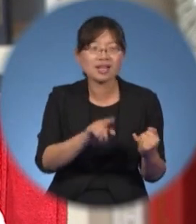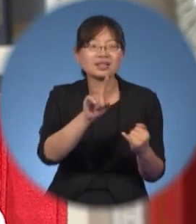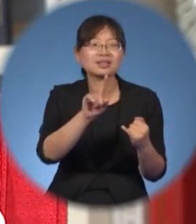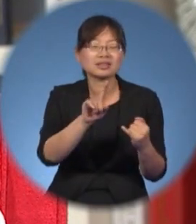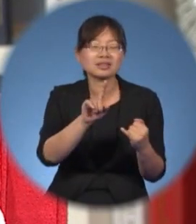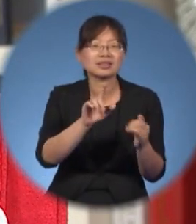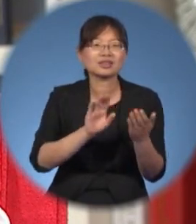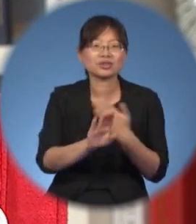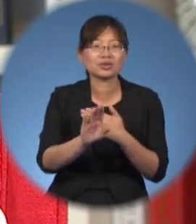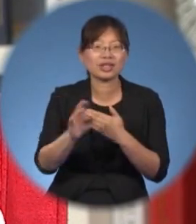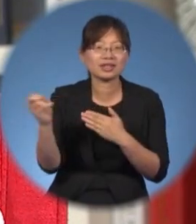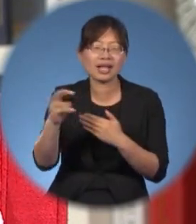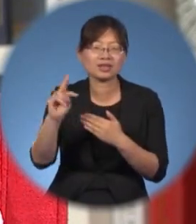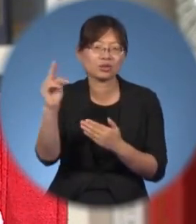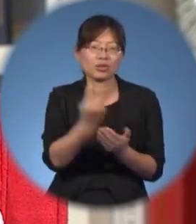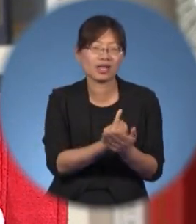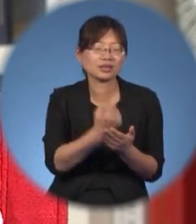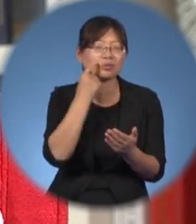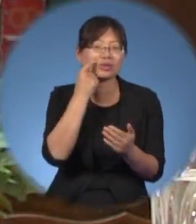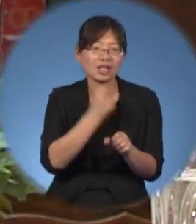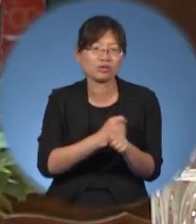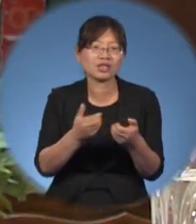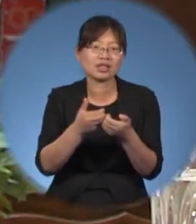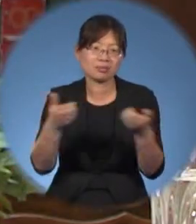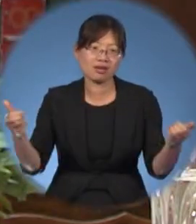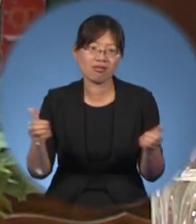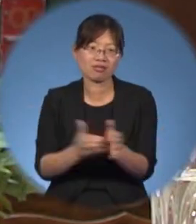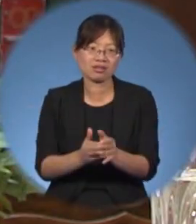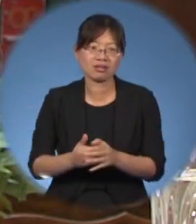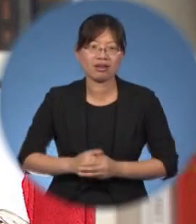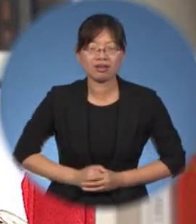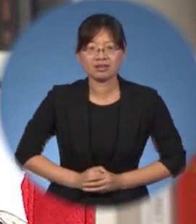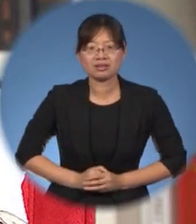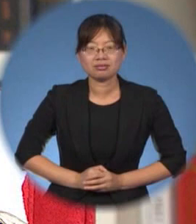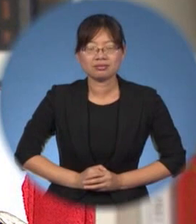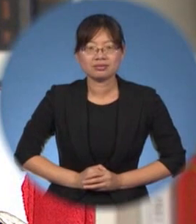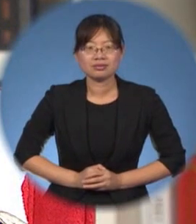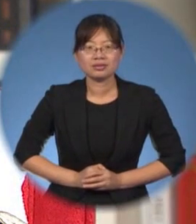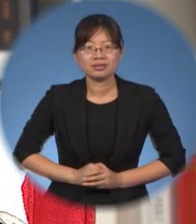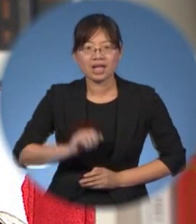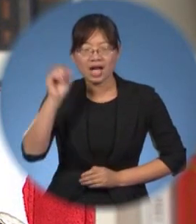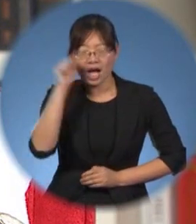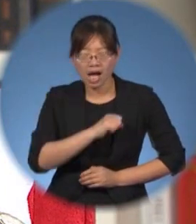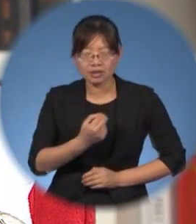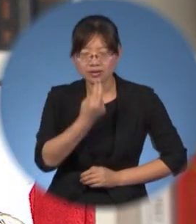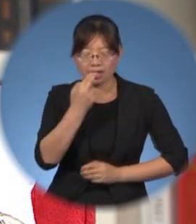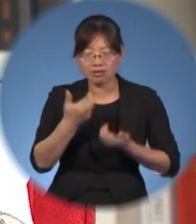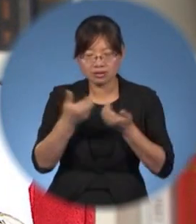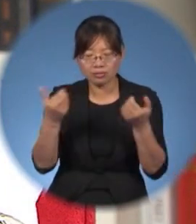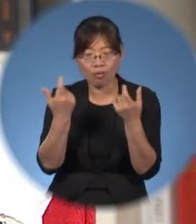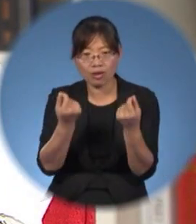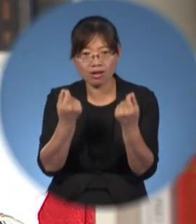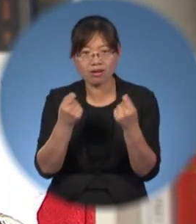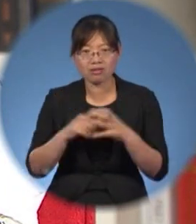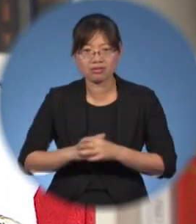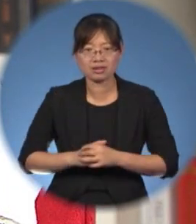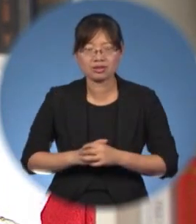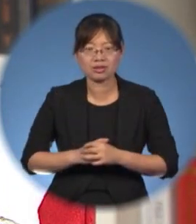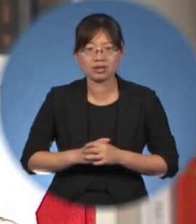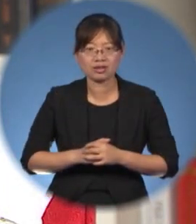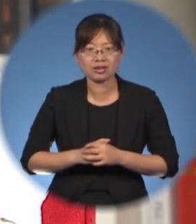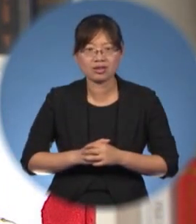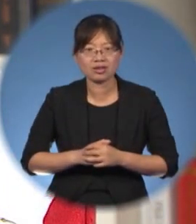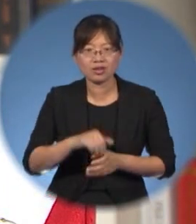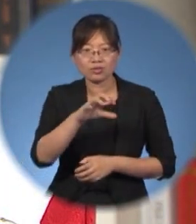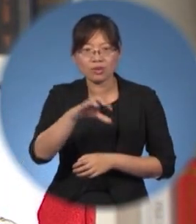돼버렸어요. 아이고. 다시 못 들어가고. 야, 이게 생리벌이로구나. 그러면, 이제 뭐, 군데군데